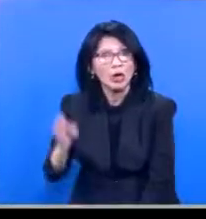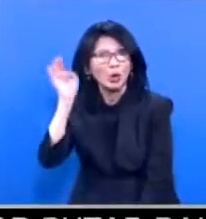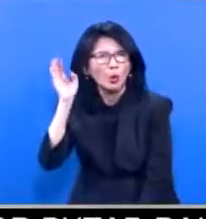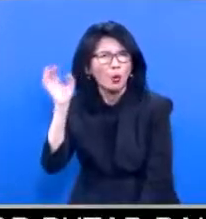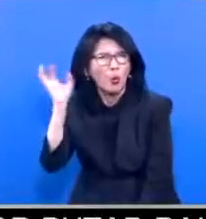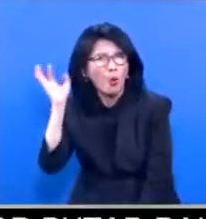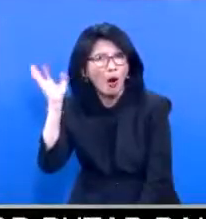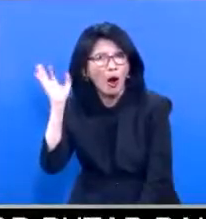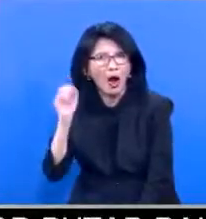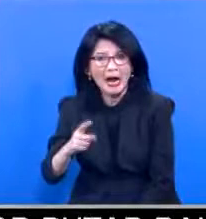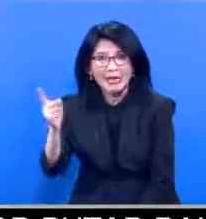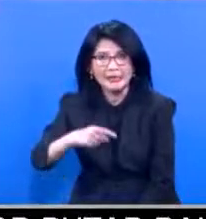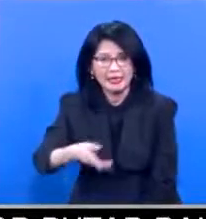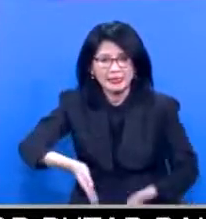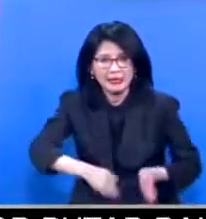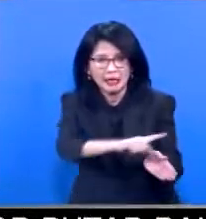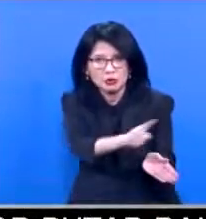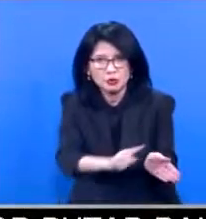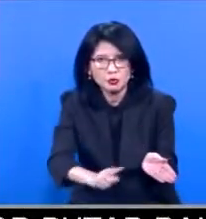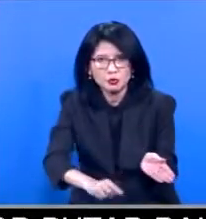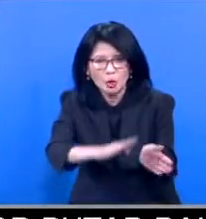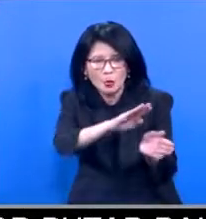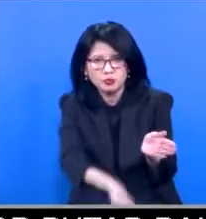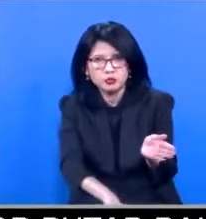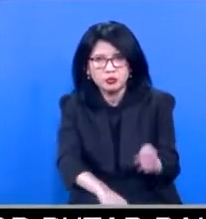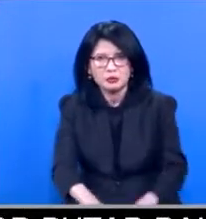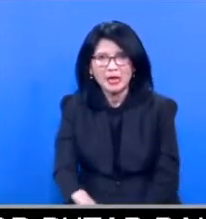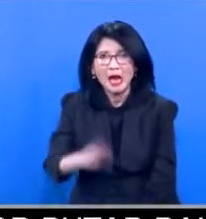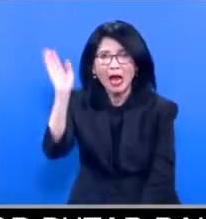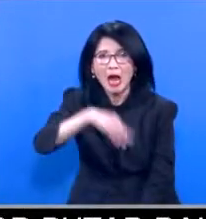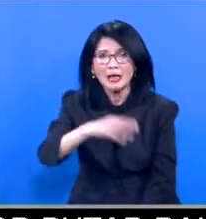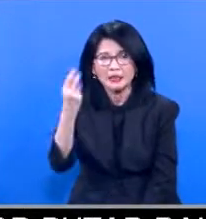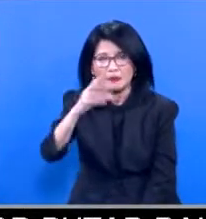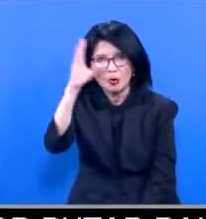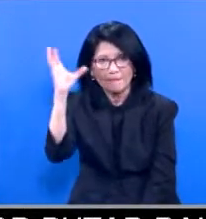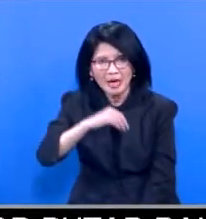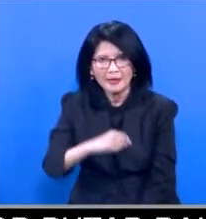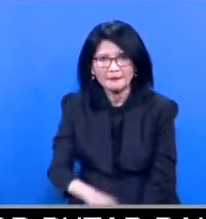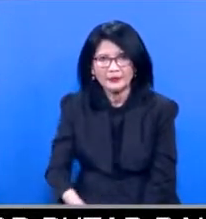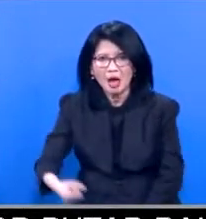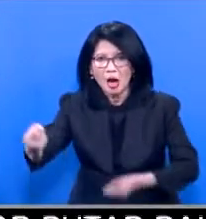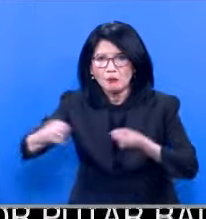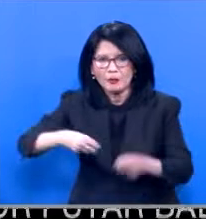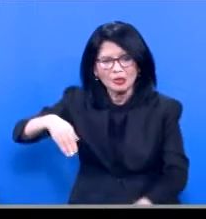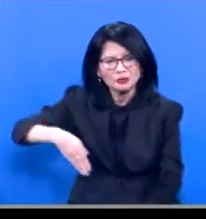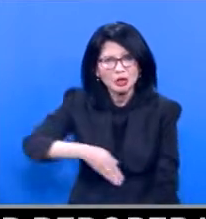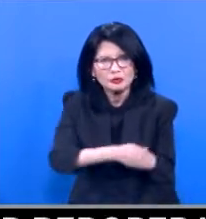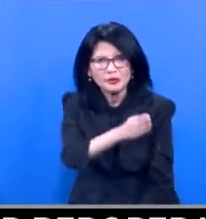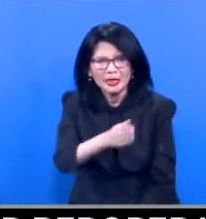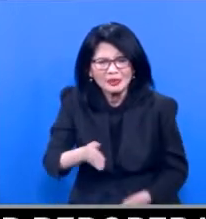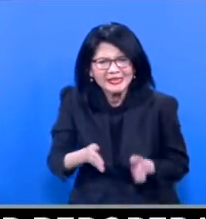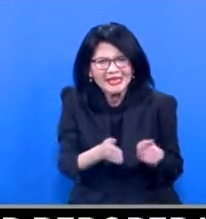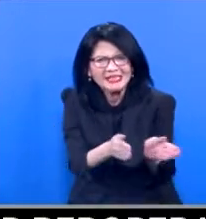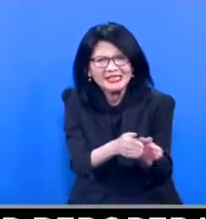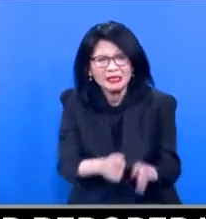suara gemuruh berasal dari Letakkan Jalan Rabu malam pasca jalan amblas pengendara terpaksa melintasi jalan kecil tak jauh dari